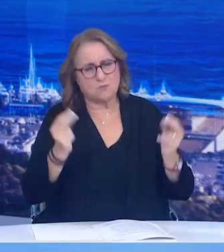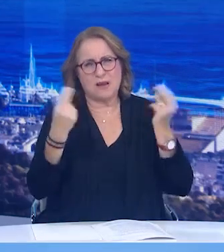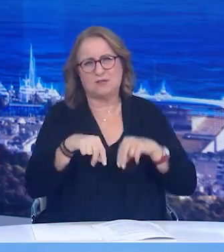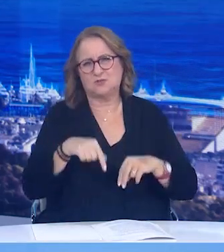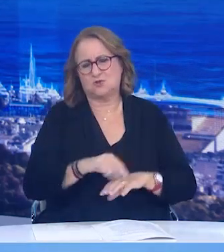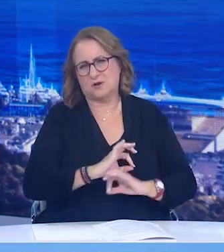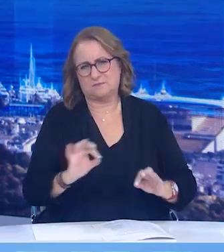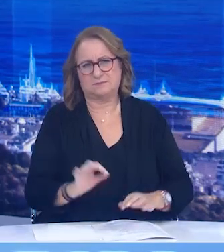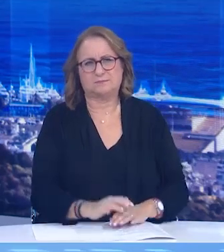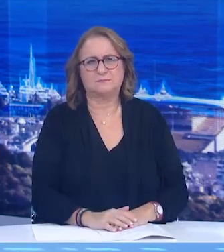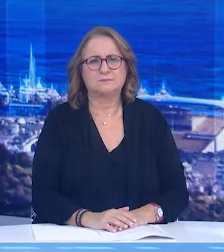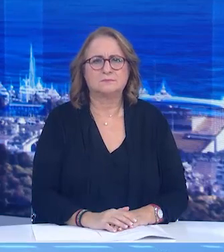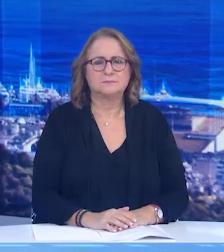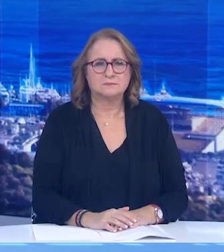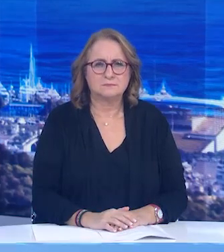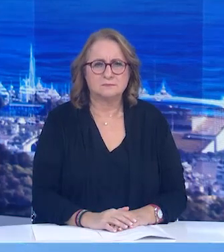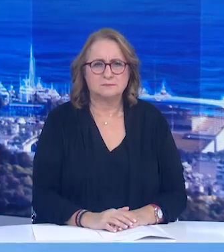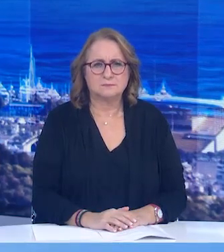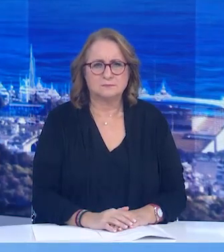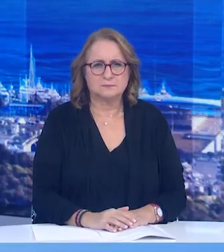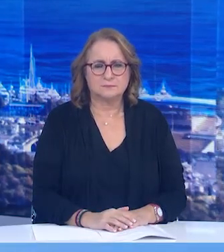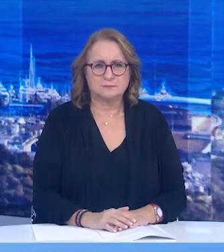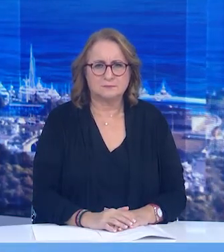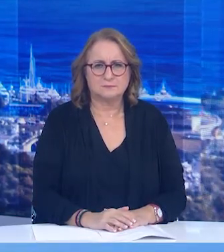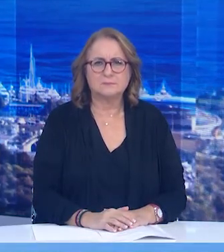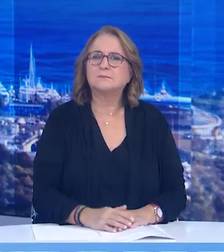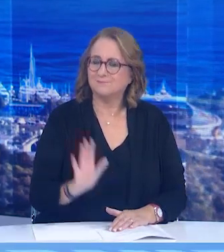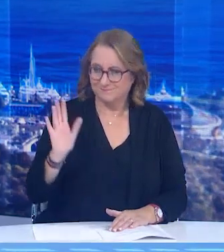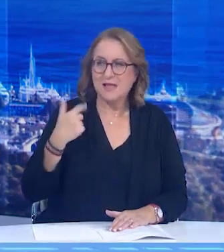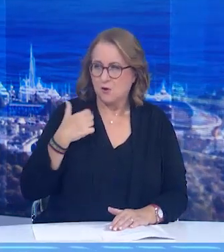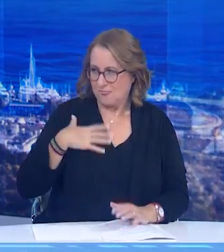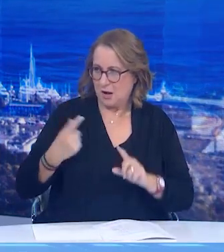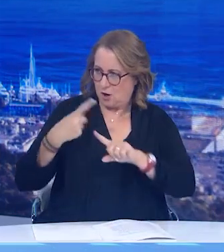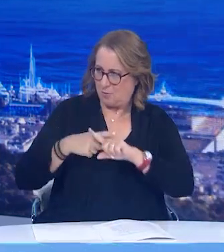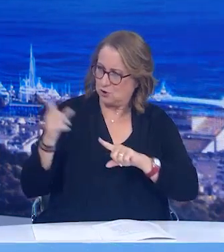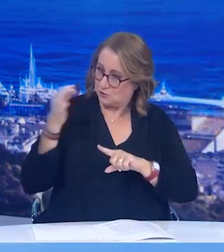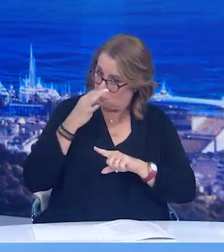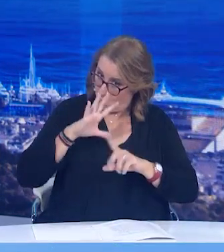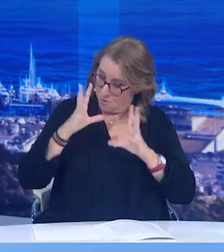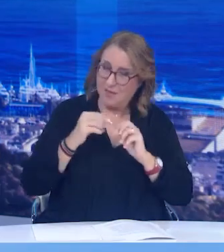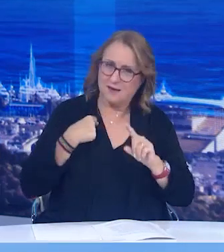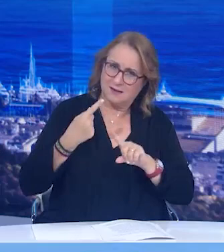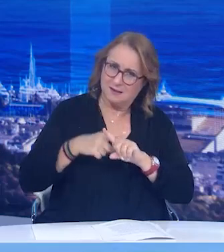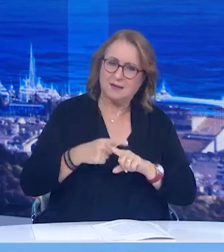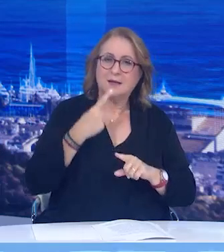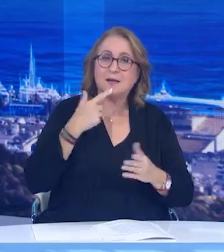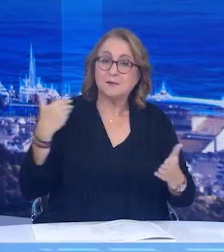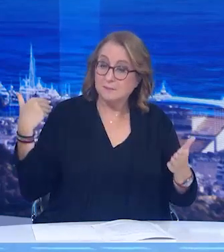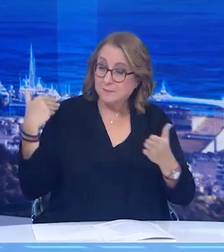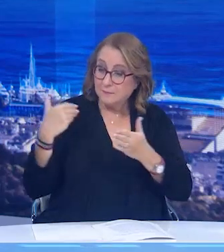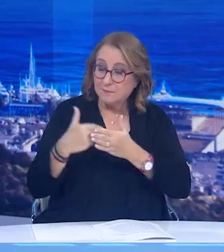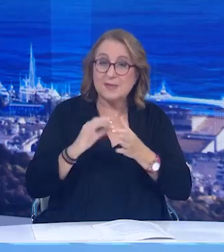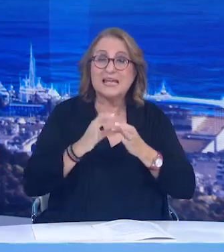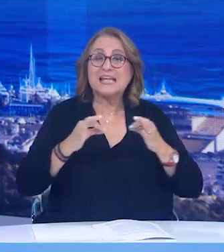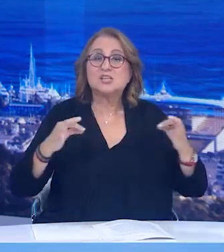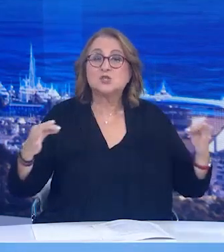Δεν ξέρω, ας απαντήσουμε. Εγώ το μόνο που ήθελα να πω, γιατί νομίζω τα είπατε όλα, είναι ότι ποτέ στην ιστορία την πρόσφατη της ιατρικής